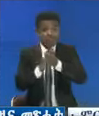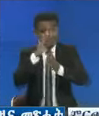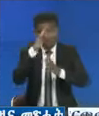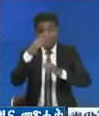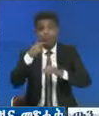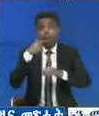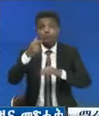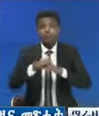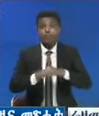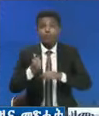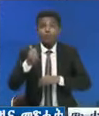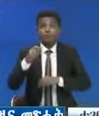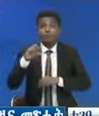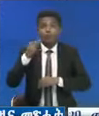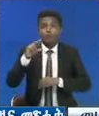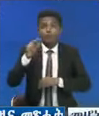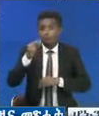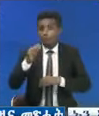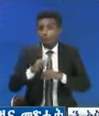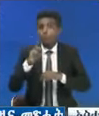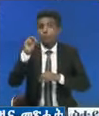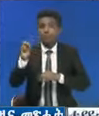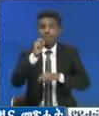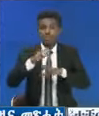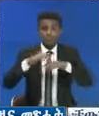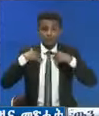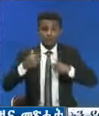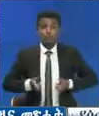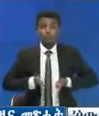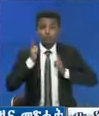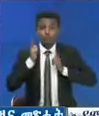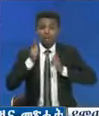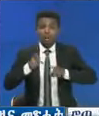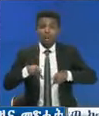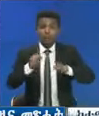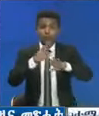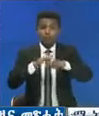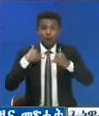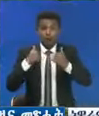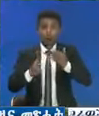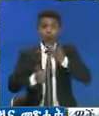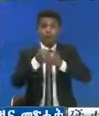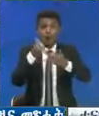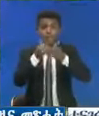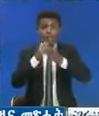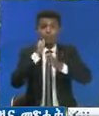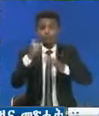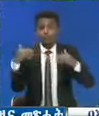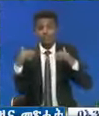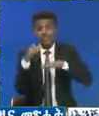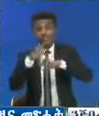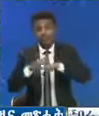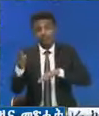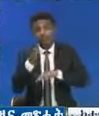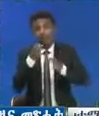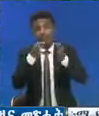ሀብሮ ወረዳና ቆቦ ከተማ ዙሪያ ባሉ የገጠር ቀበሌዎች የሚኖሩ አርሶ አደሮች አሁንም በሰብላቸው ላይ ጉዳት እንዳያደርስባቸው በስጋት ላይ መሆናቸውን